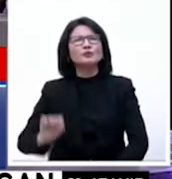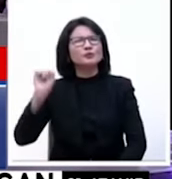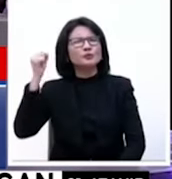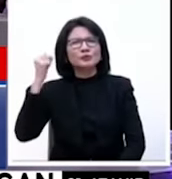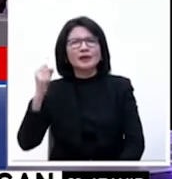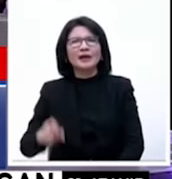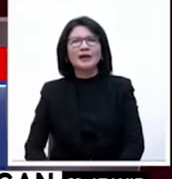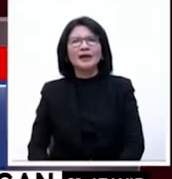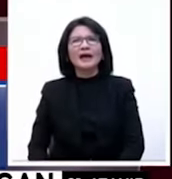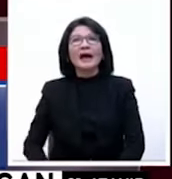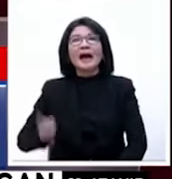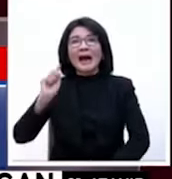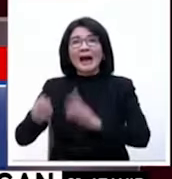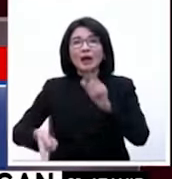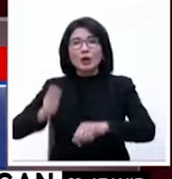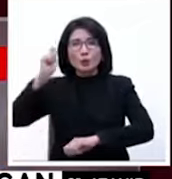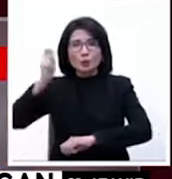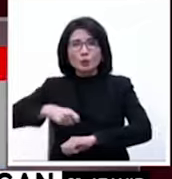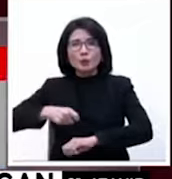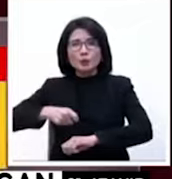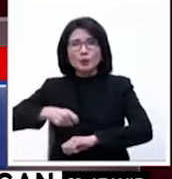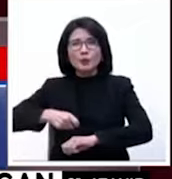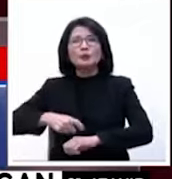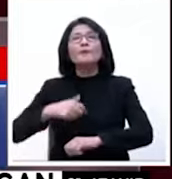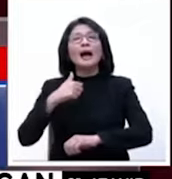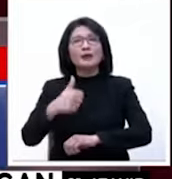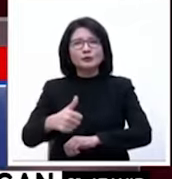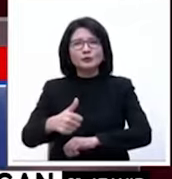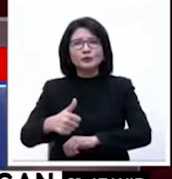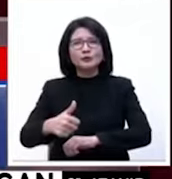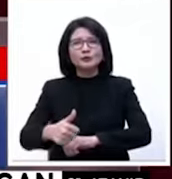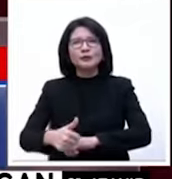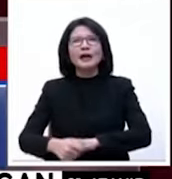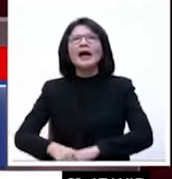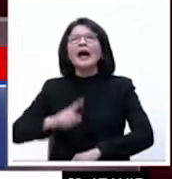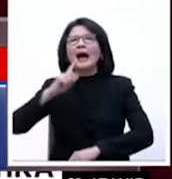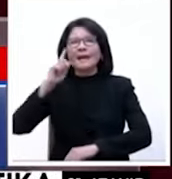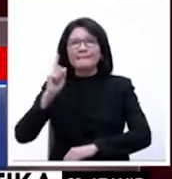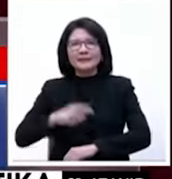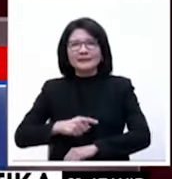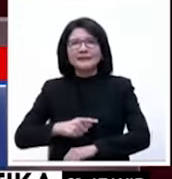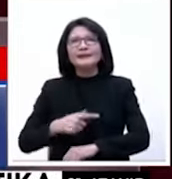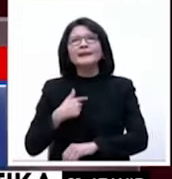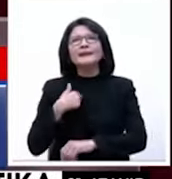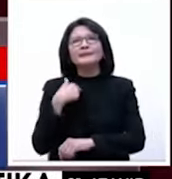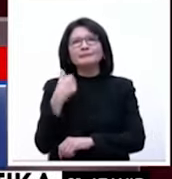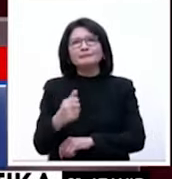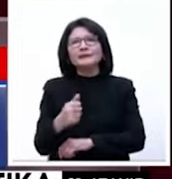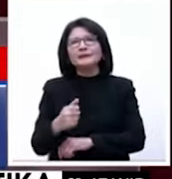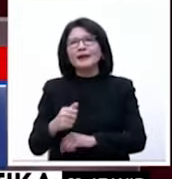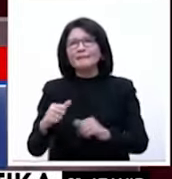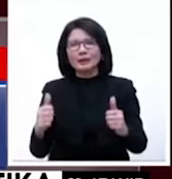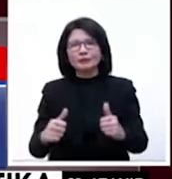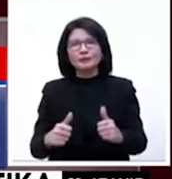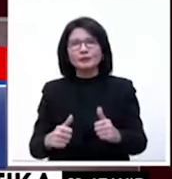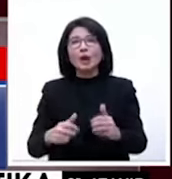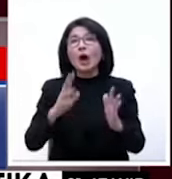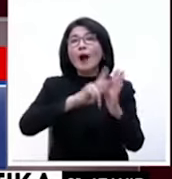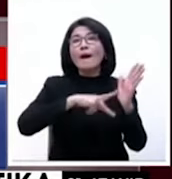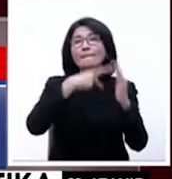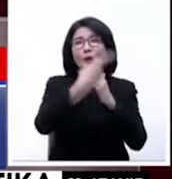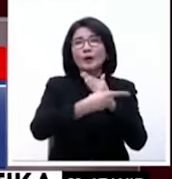kalau pedang hukum tidak tumpul kita pasti bisa tabrak habis-habisan